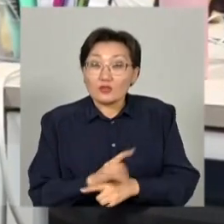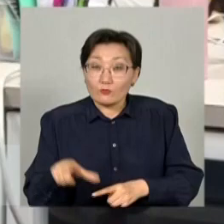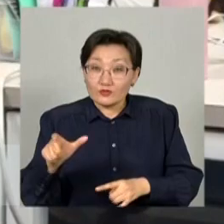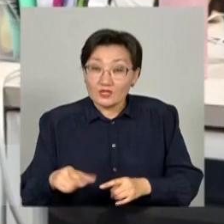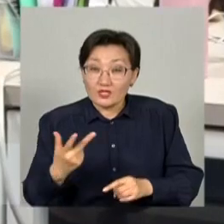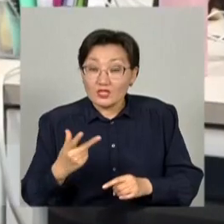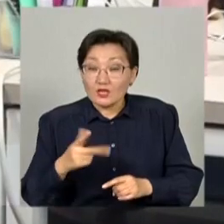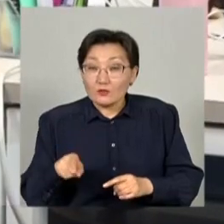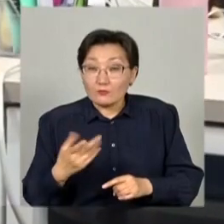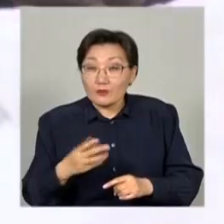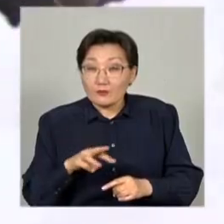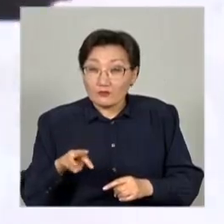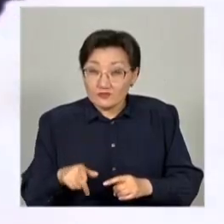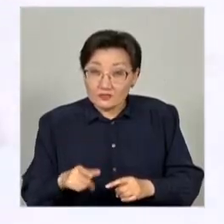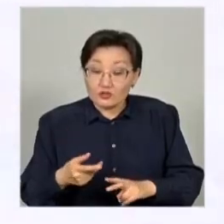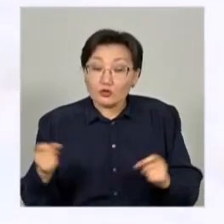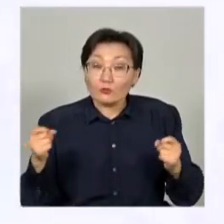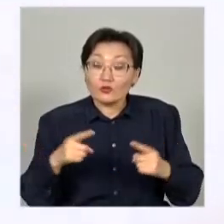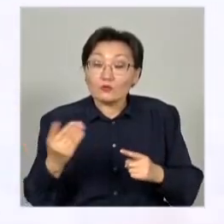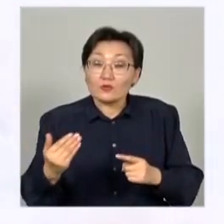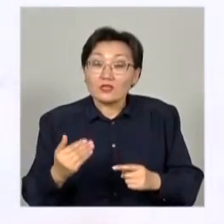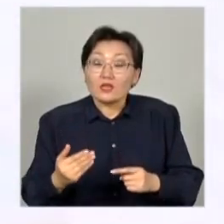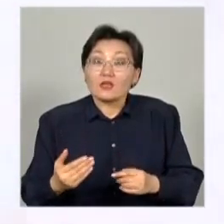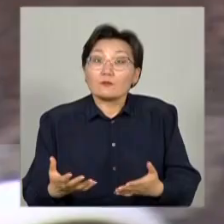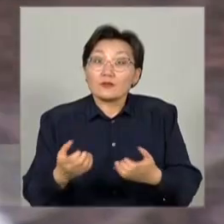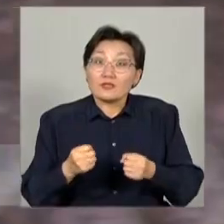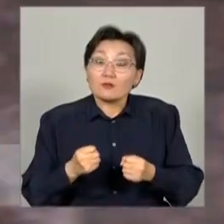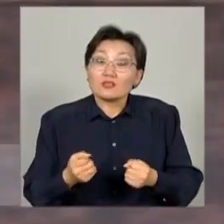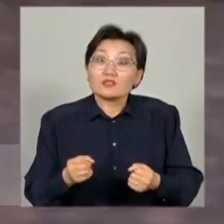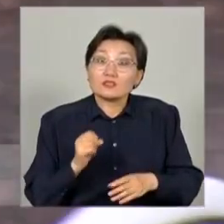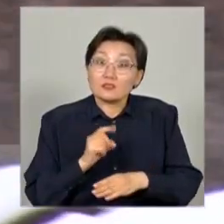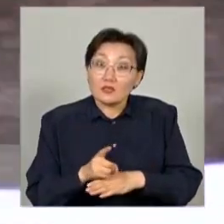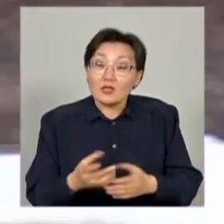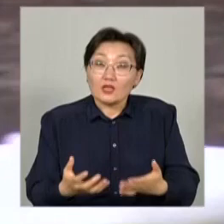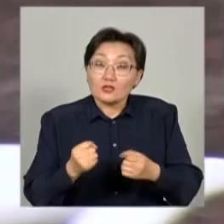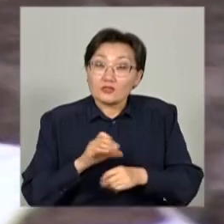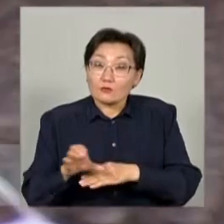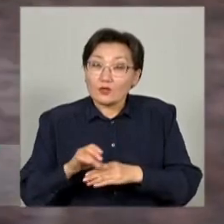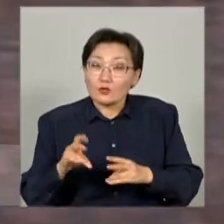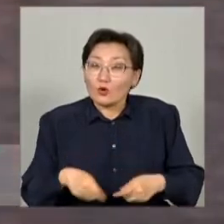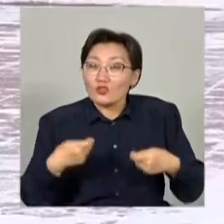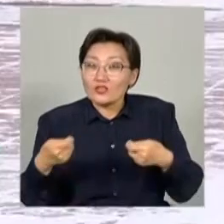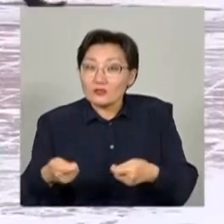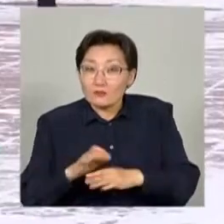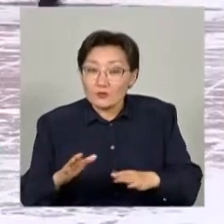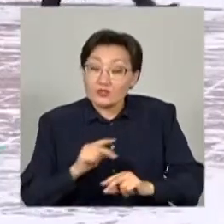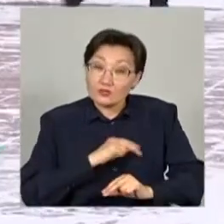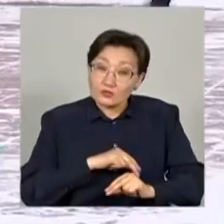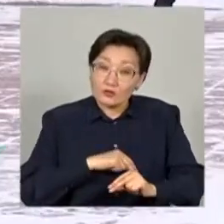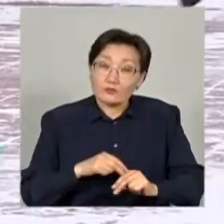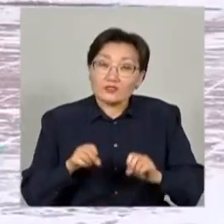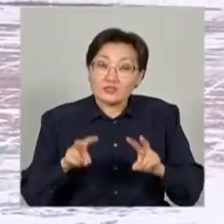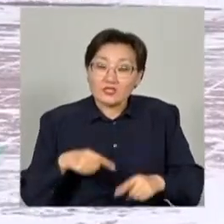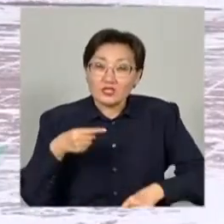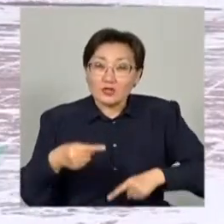чем 3,5 миллиона тенге. Выяснилось, что он принимал заявки, забирал товар, но не довозил до адресатов. Работал злоумышленник